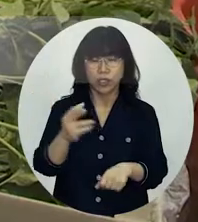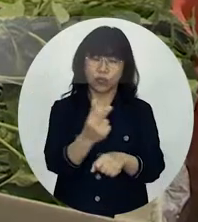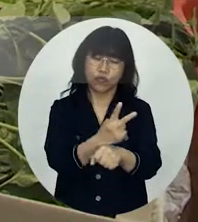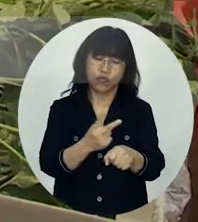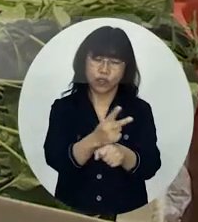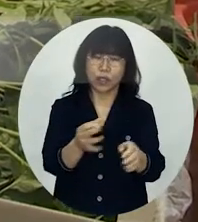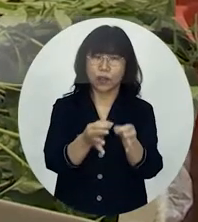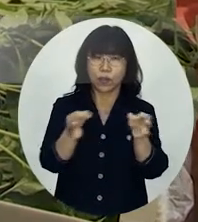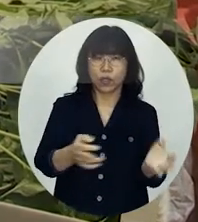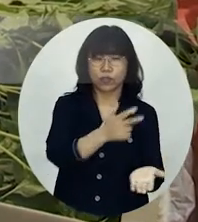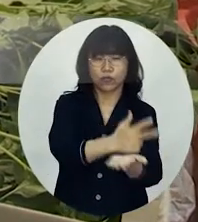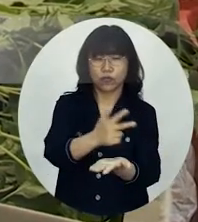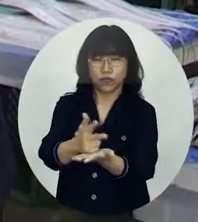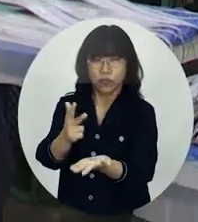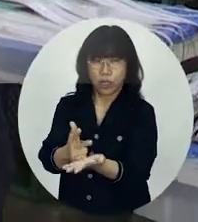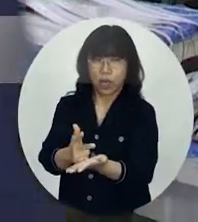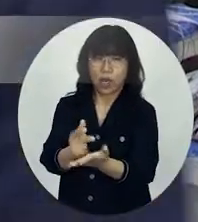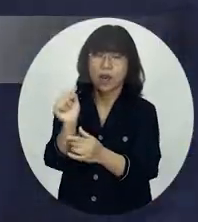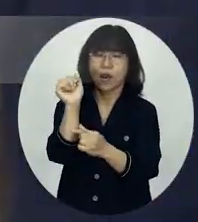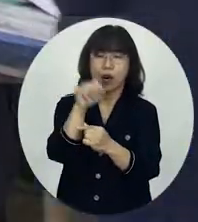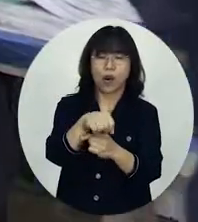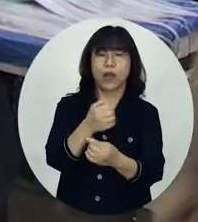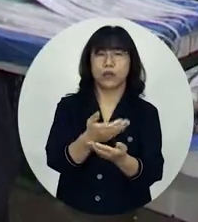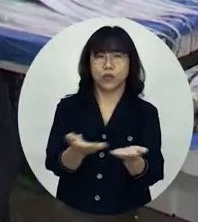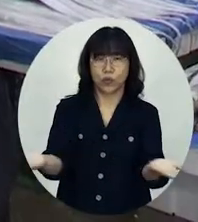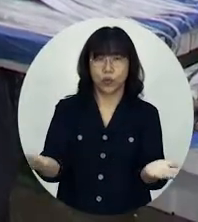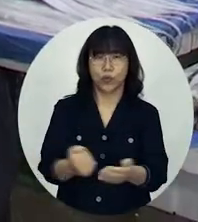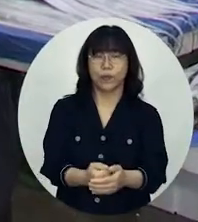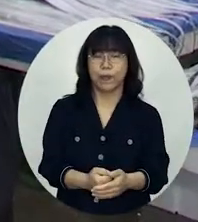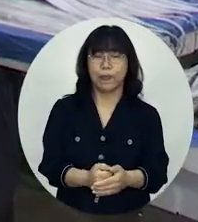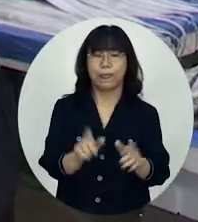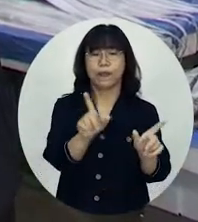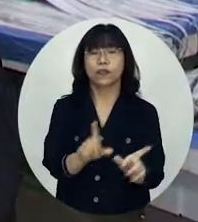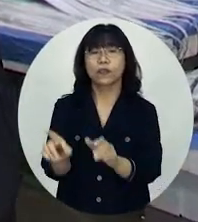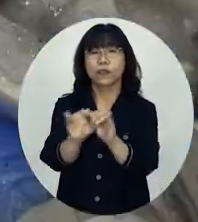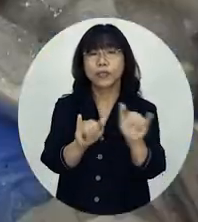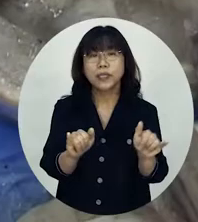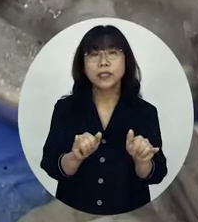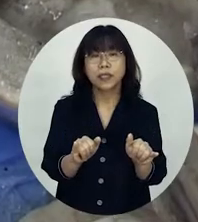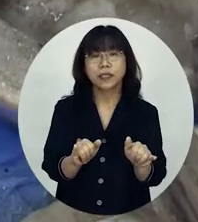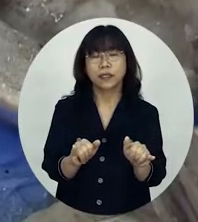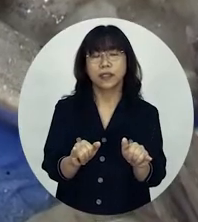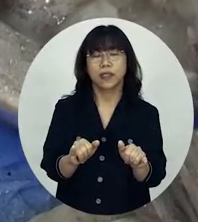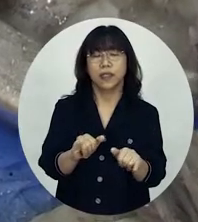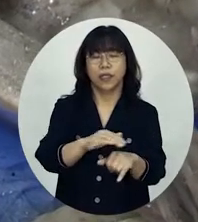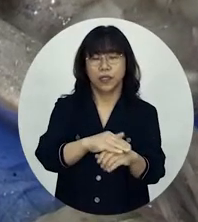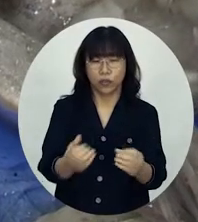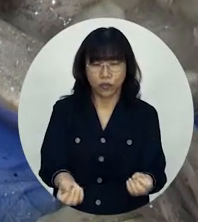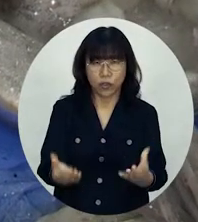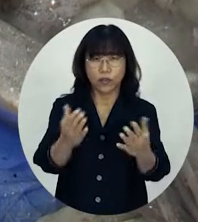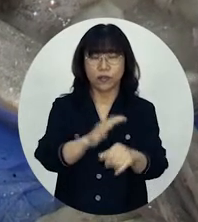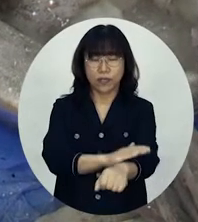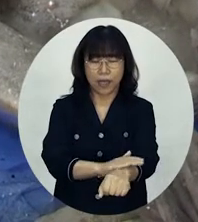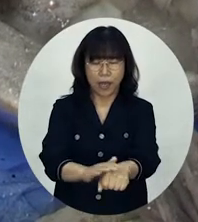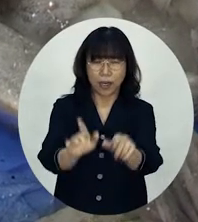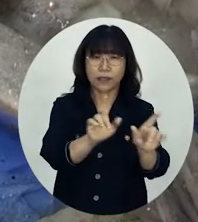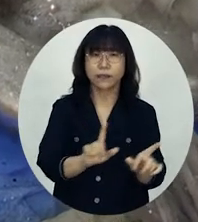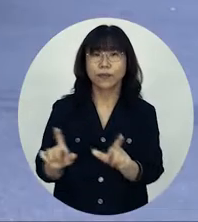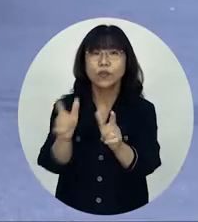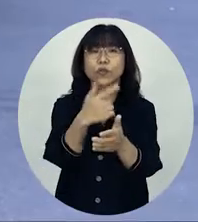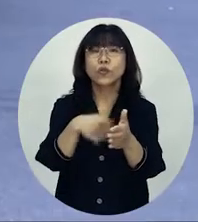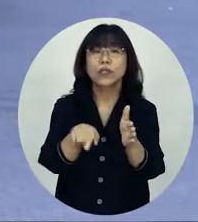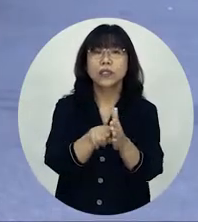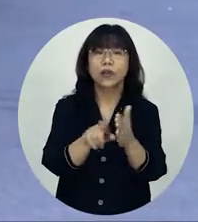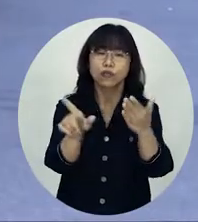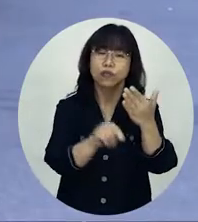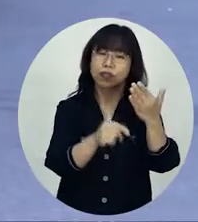이내에 주차를 한시적으로 허용합니다. 또 구민들이 쾌적한 환경에서 연휴를 보낼 수 있도록 9월 7일과